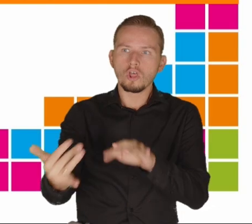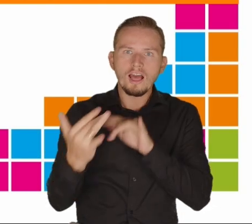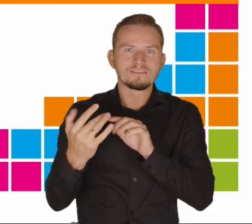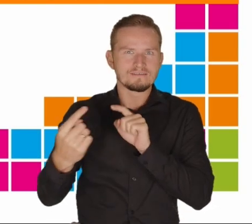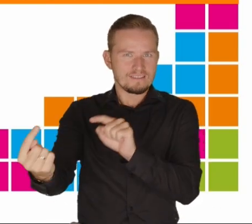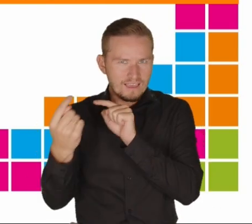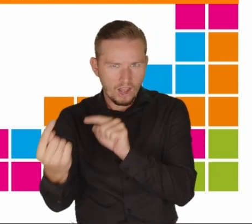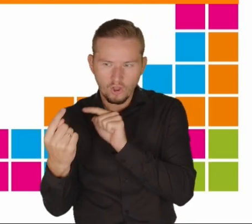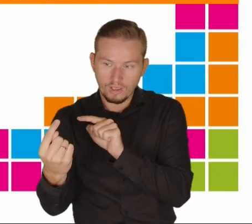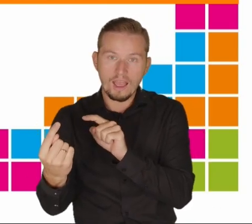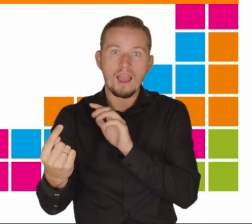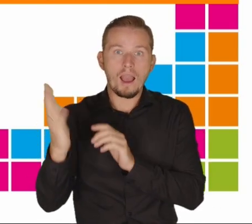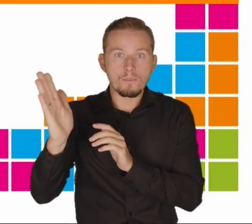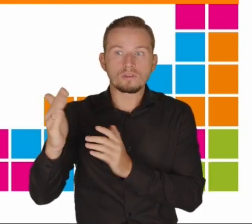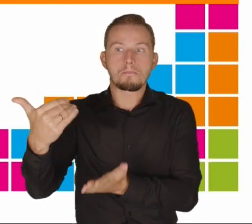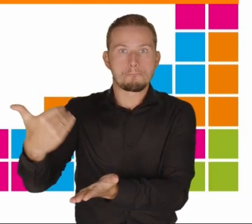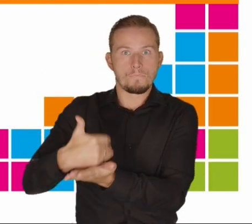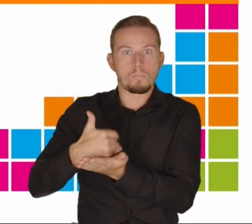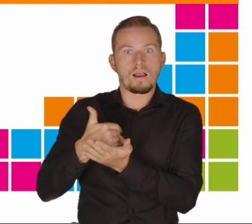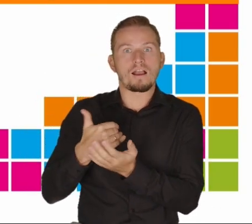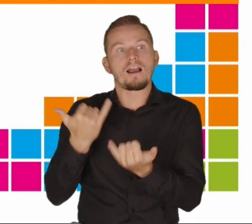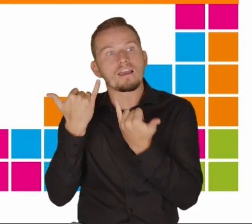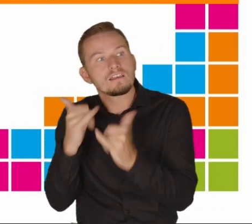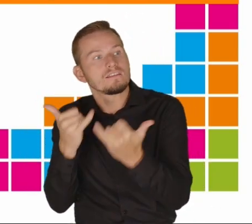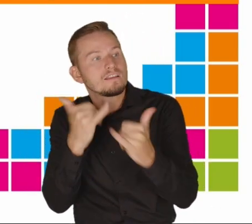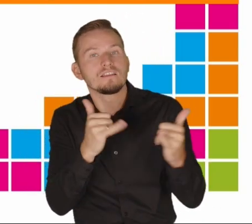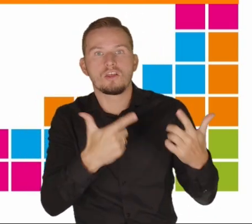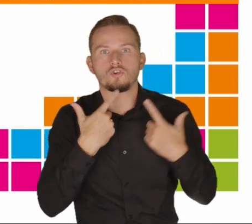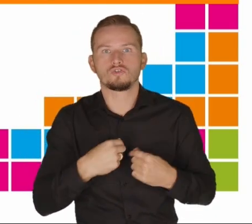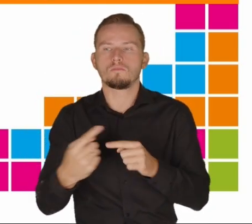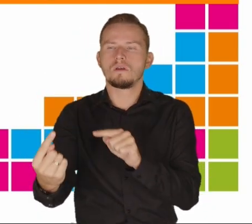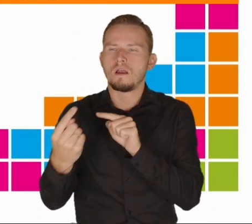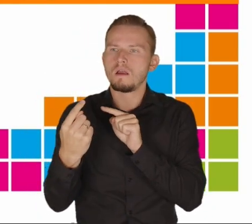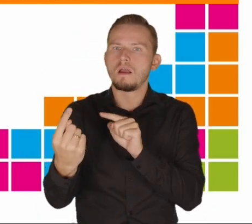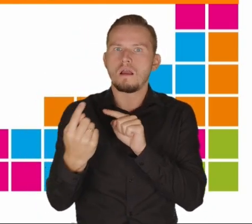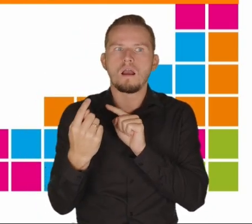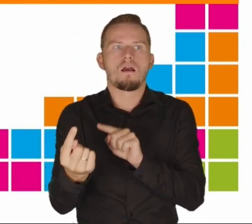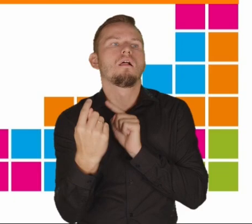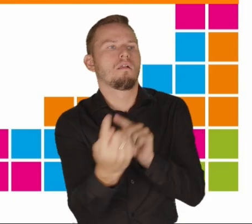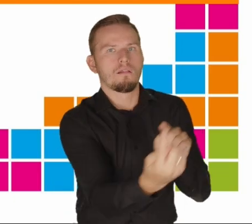potem na przykład go uwspólniały z innymi osobami.